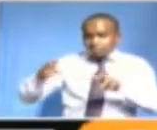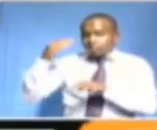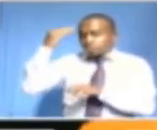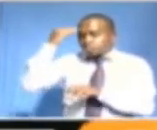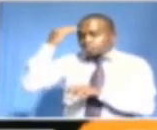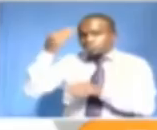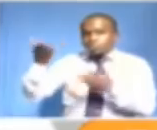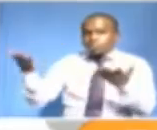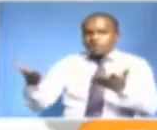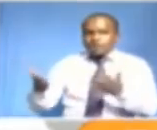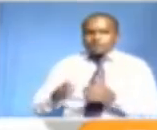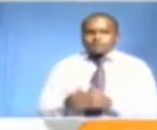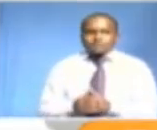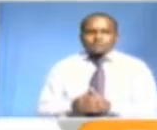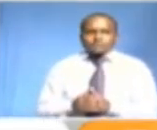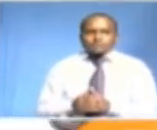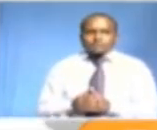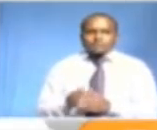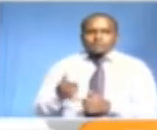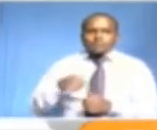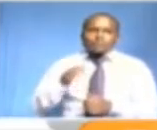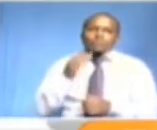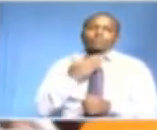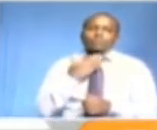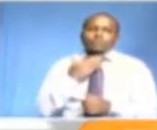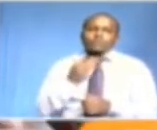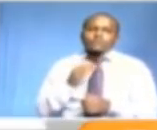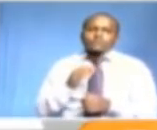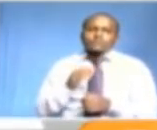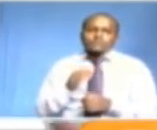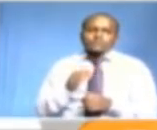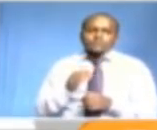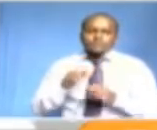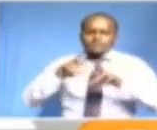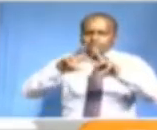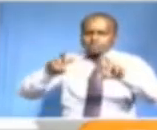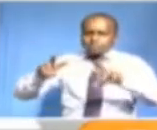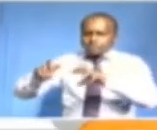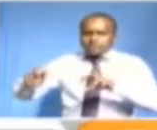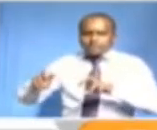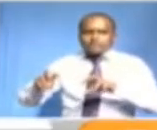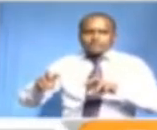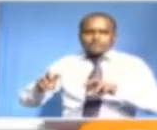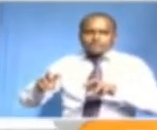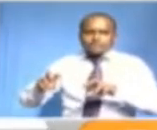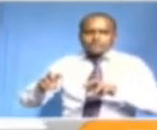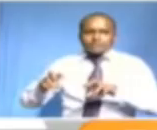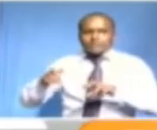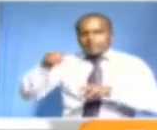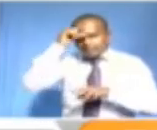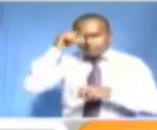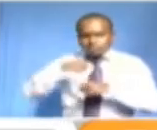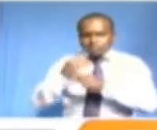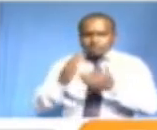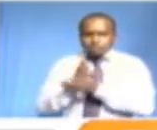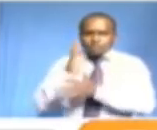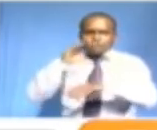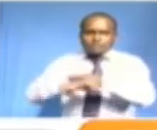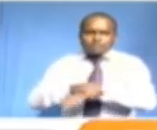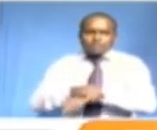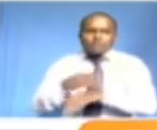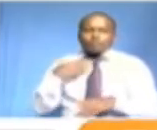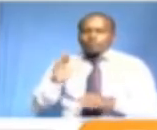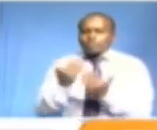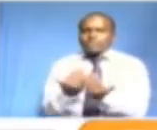aliko. Tungetaka mama yake atafutwe kwa udi na ufumbwa na serikali ya kisha mama yake amepatikana. Hatutaki hao watoto